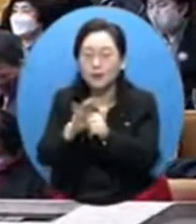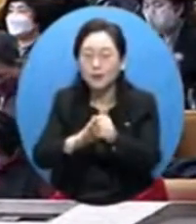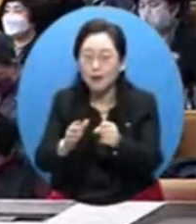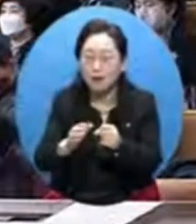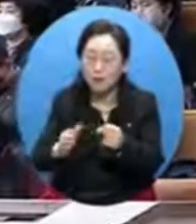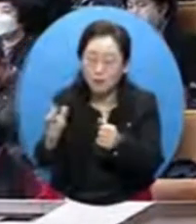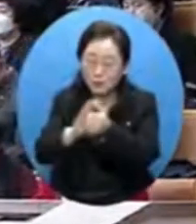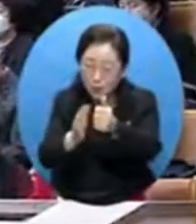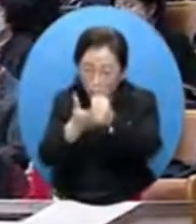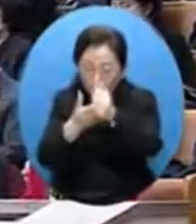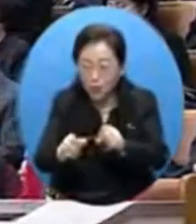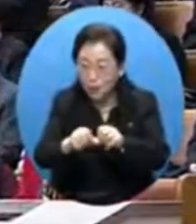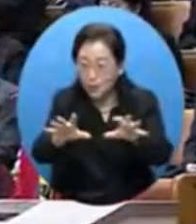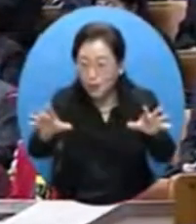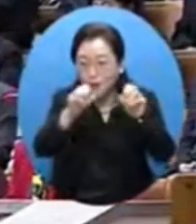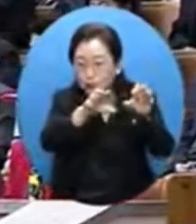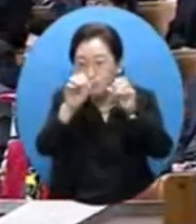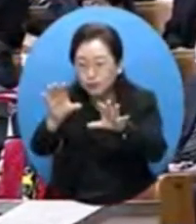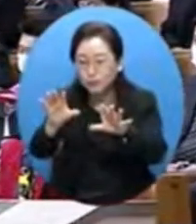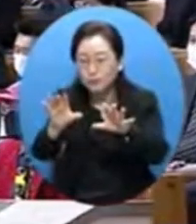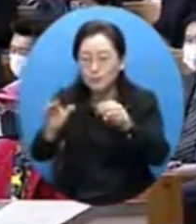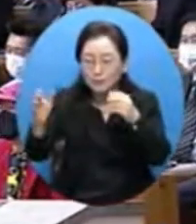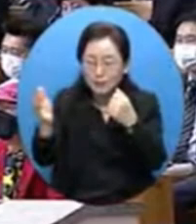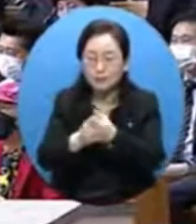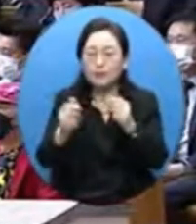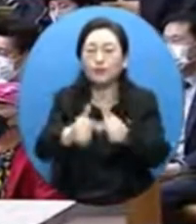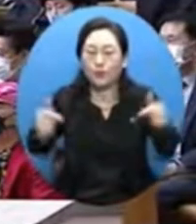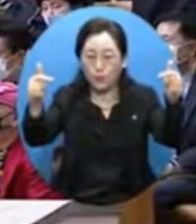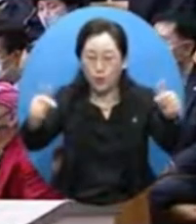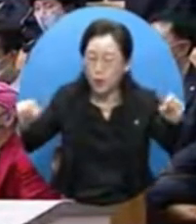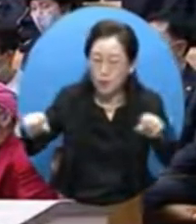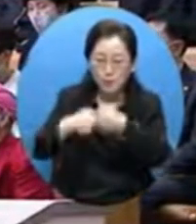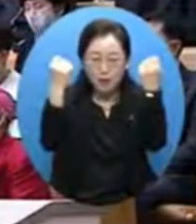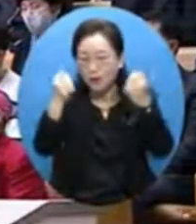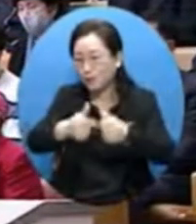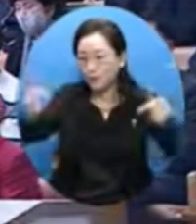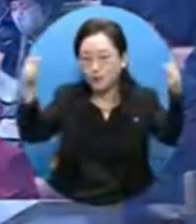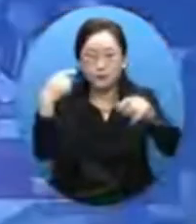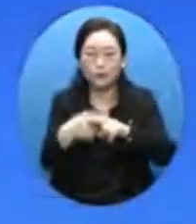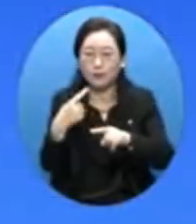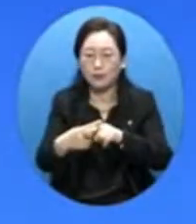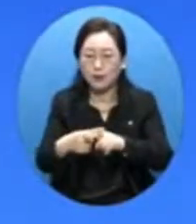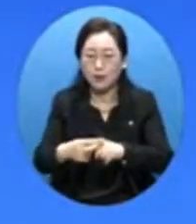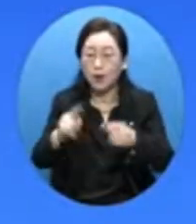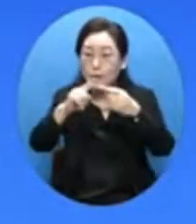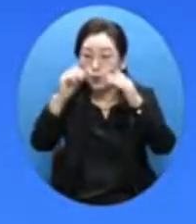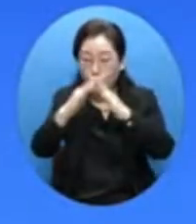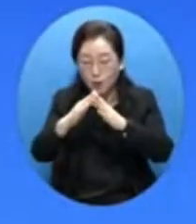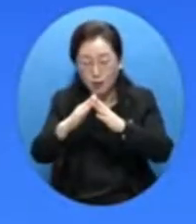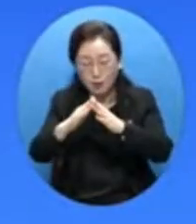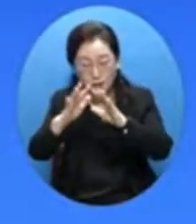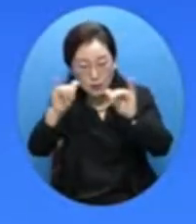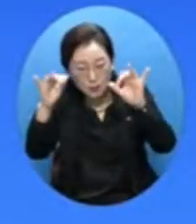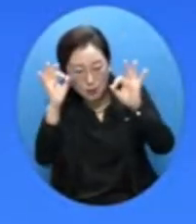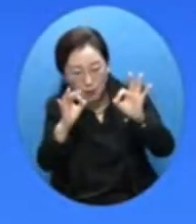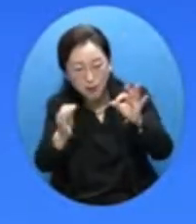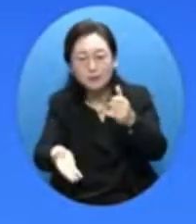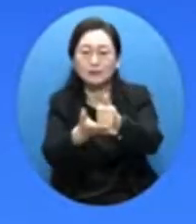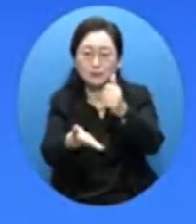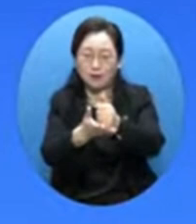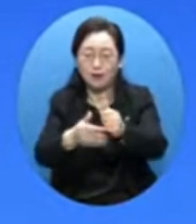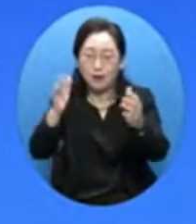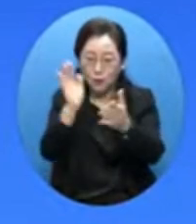흩어지면 복음을 전할 때 교회가 부흥한 것입니다. 교회가 폭발적으로 부흥했습니다. 온 백성이 교회를 칭찬했습니다. 온 세상 사람들이